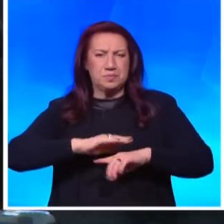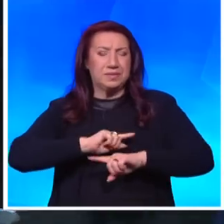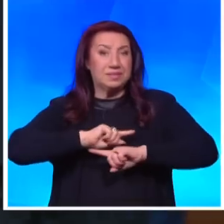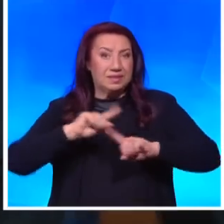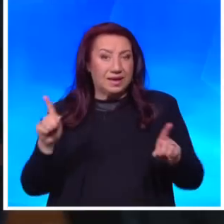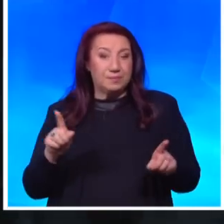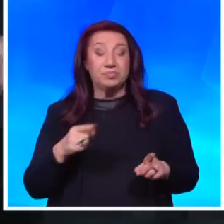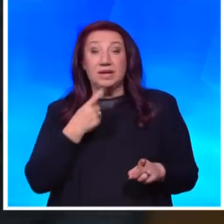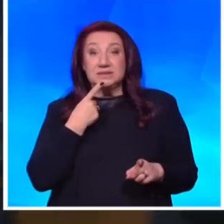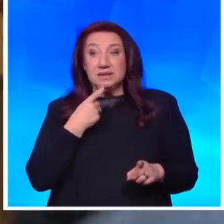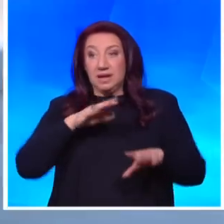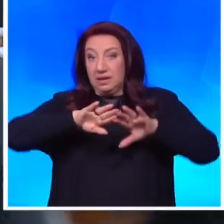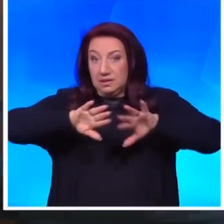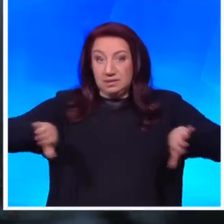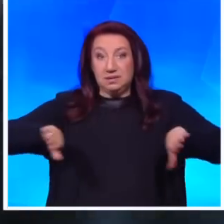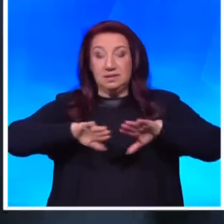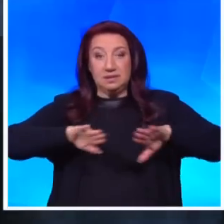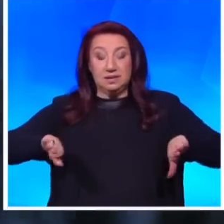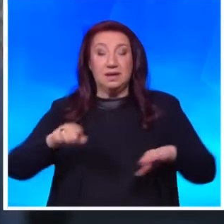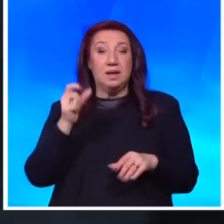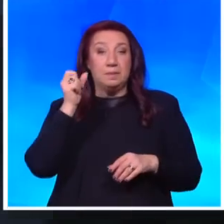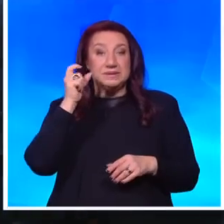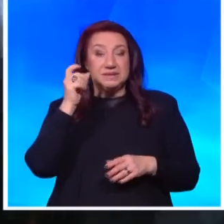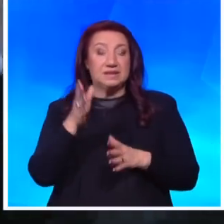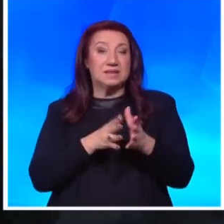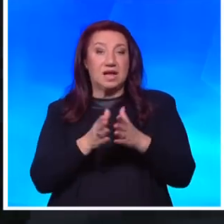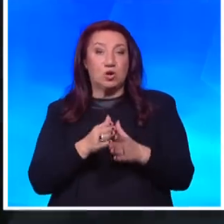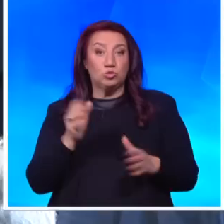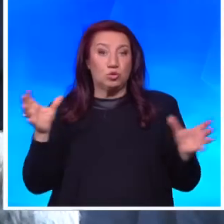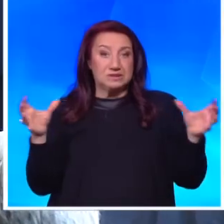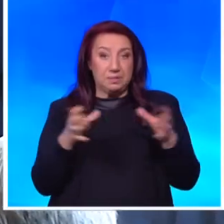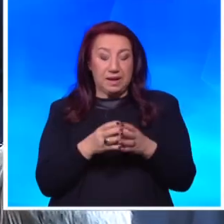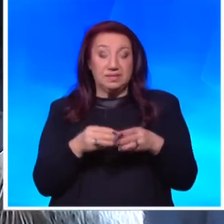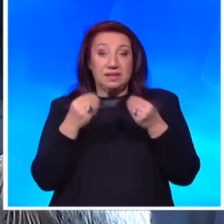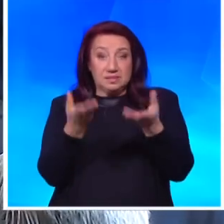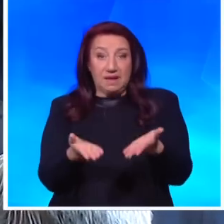За да успокои страстите, председателят на Народното събрание даде почивка.